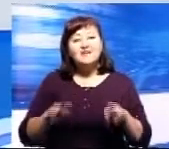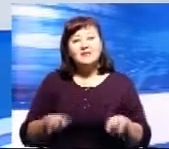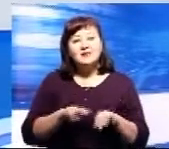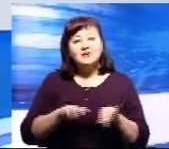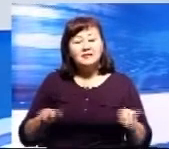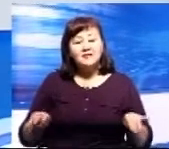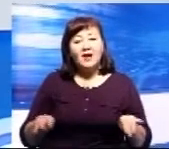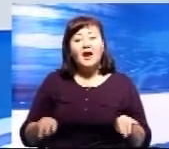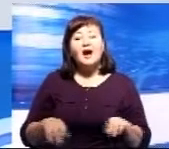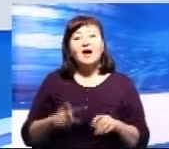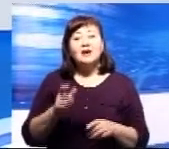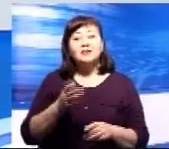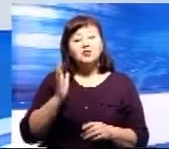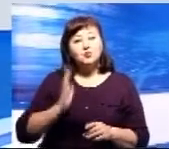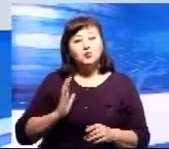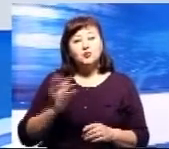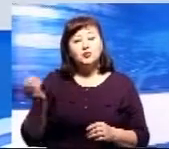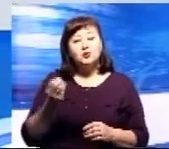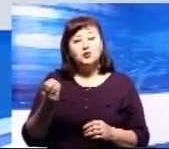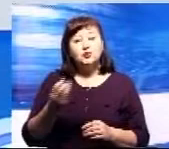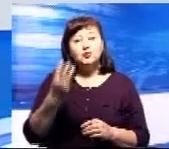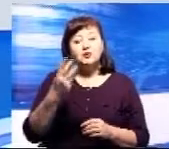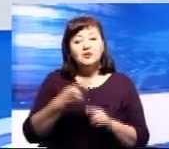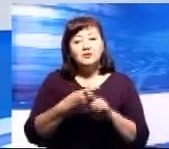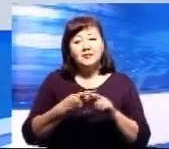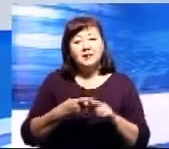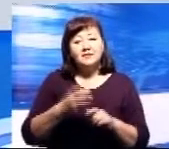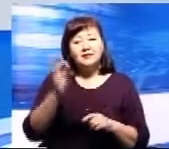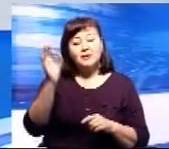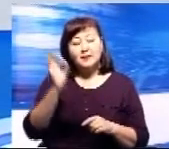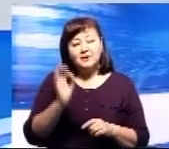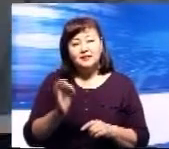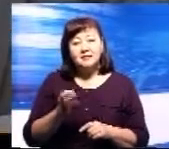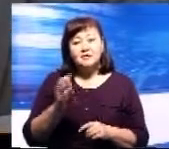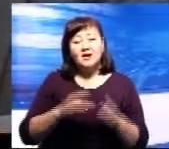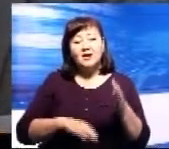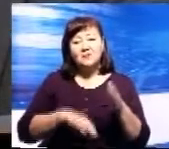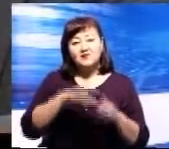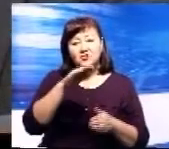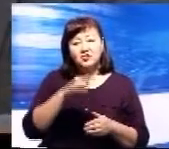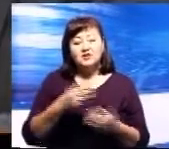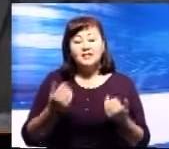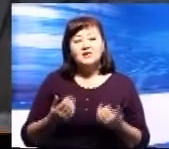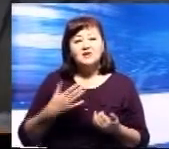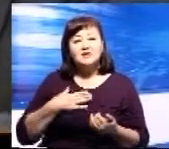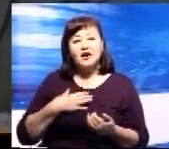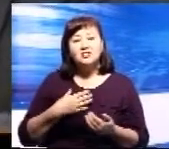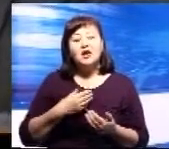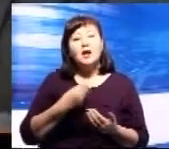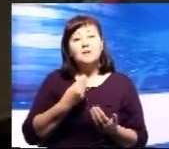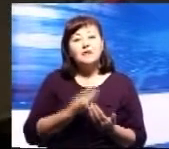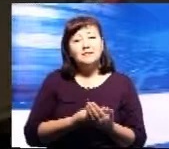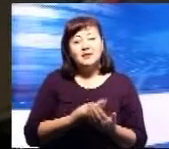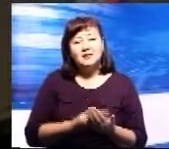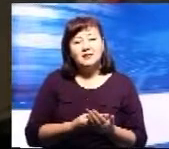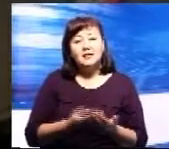по итогам года на уровне не менее 3,4%. Это наш консервативный прогноз. Он основан